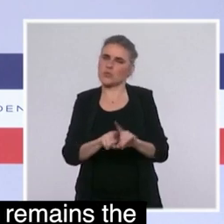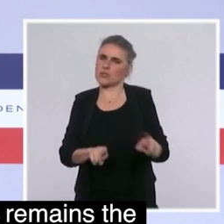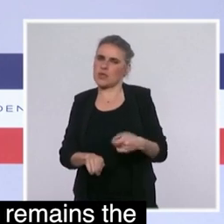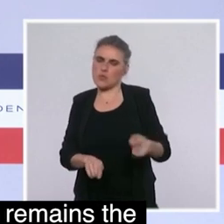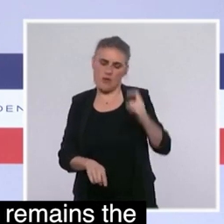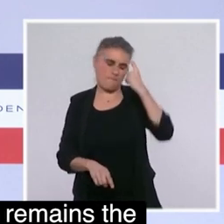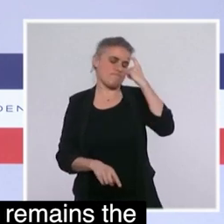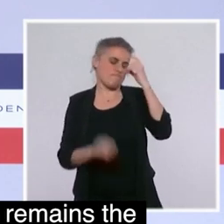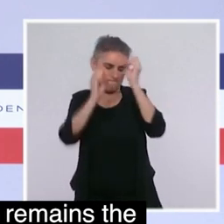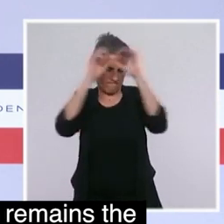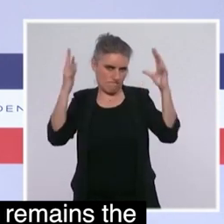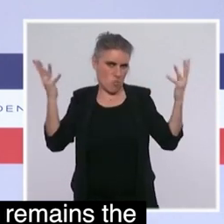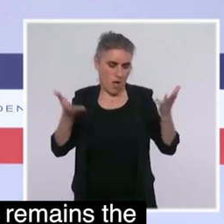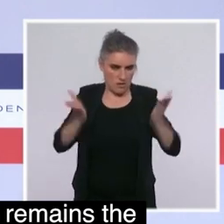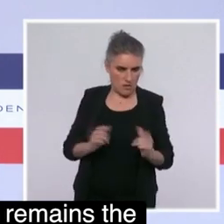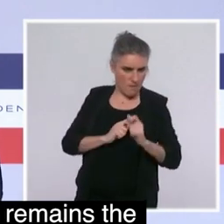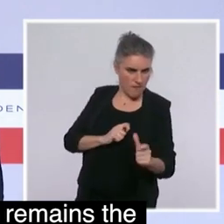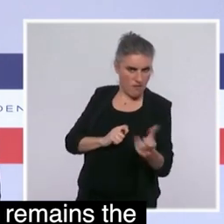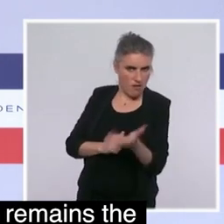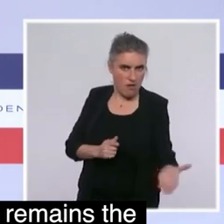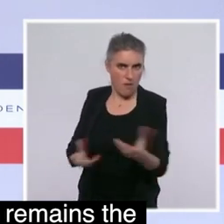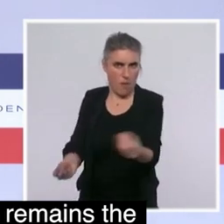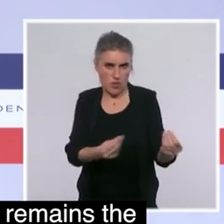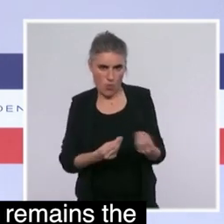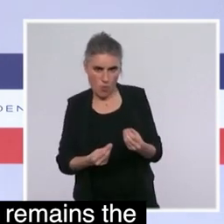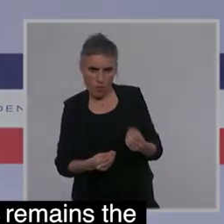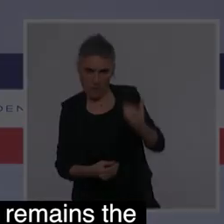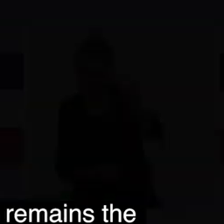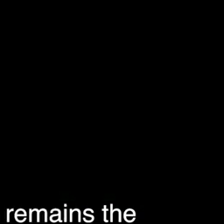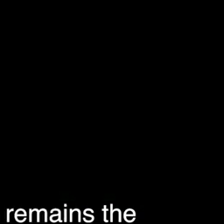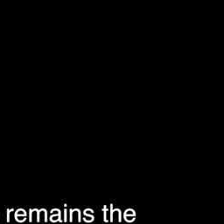nos décisions sur le moral de nos compatriotes, sur l'éducation de nos enfants.